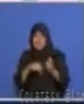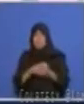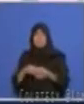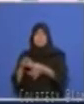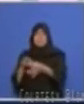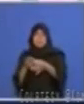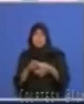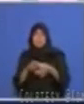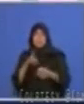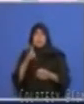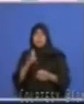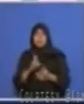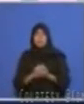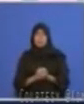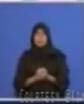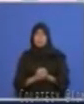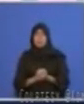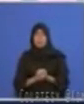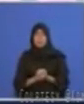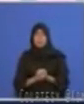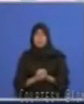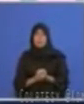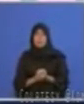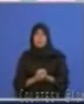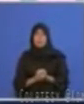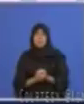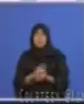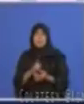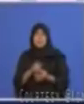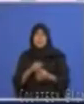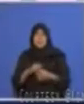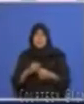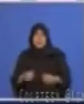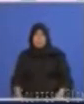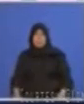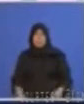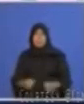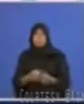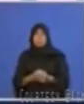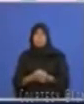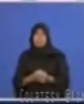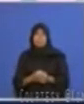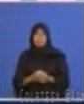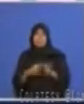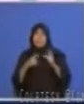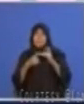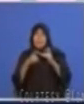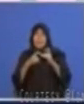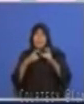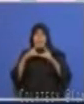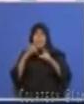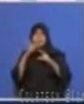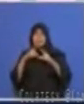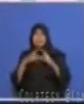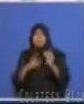kita mengatakan seperti ini oleh karena itu maka sebaiknya Bapak harus ikap seperti ini saran dan pendapat inilah